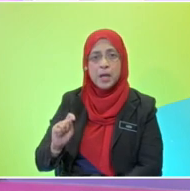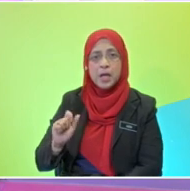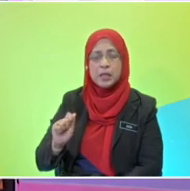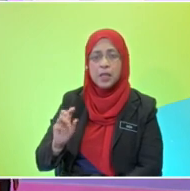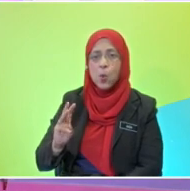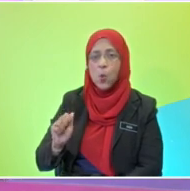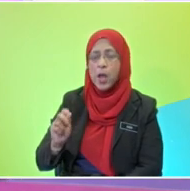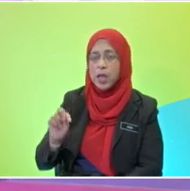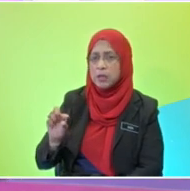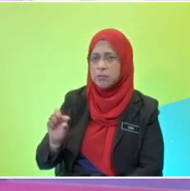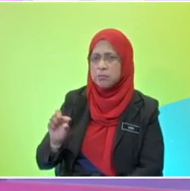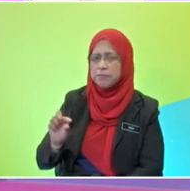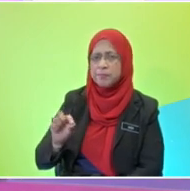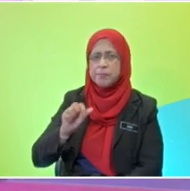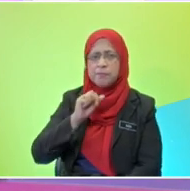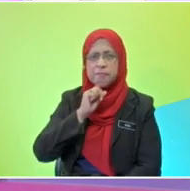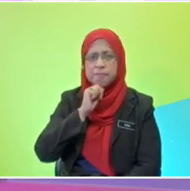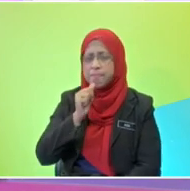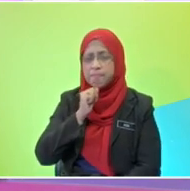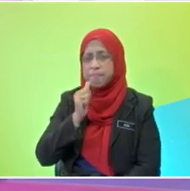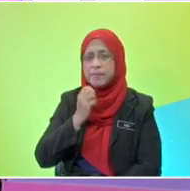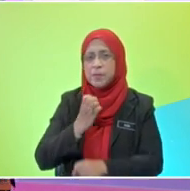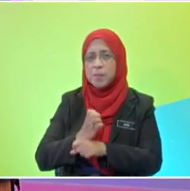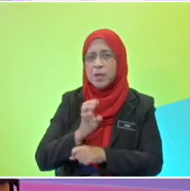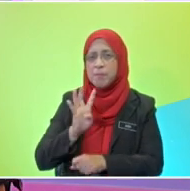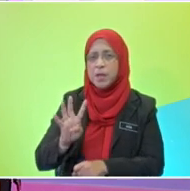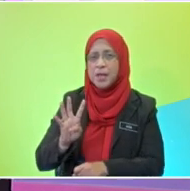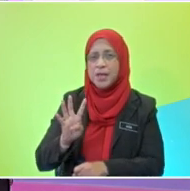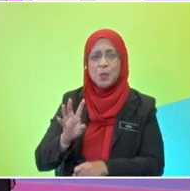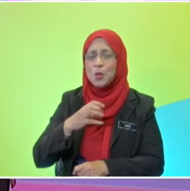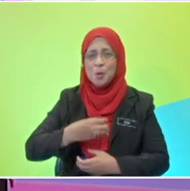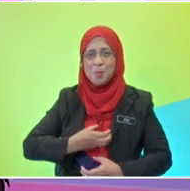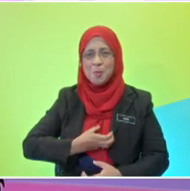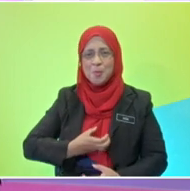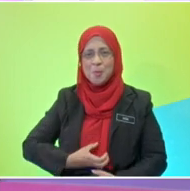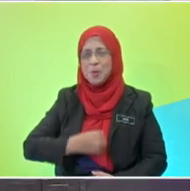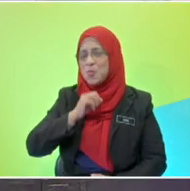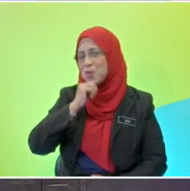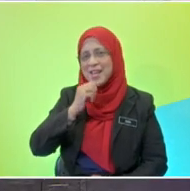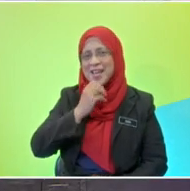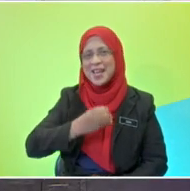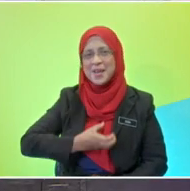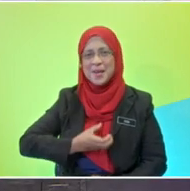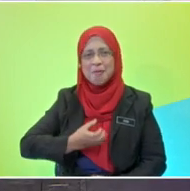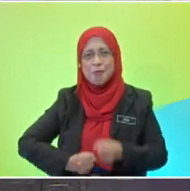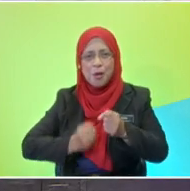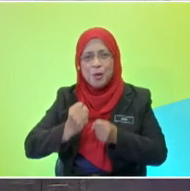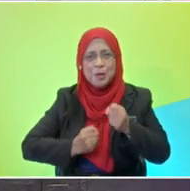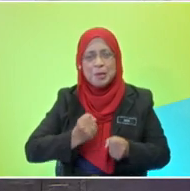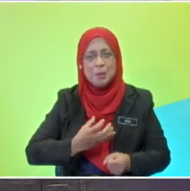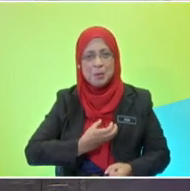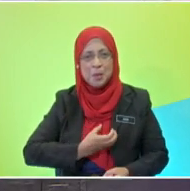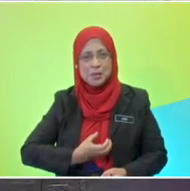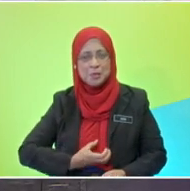emas yang dapat eee apa nih 400 meter dapat emas kan Wah masih Ustaz